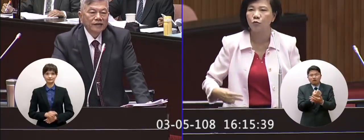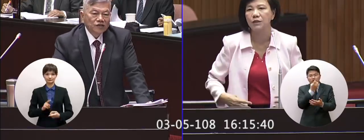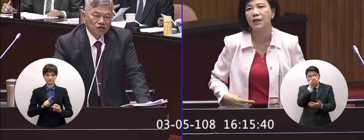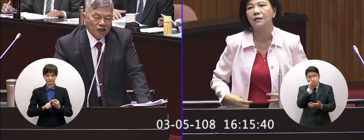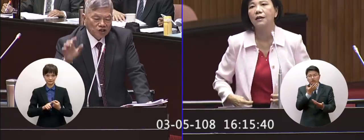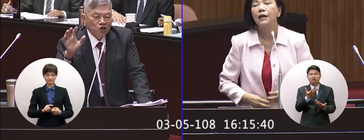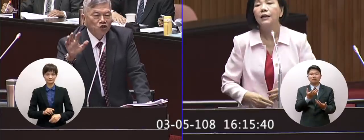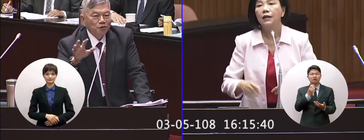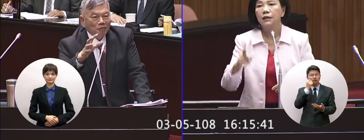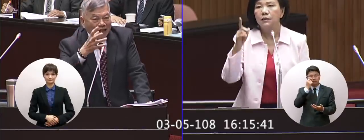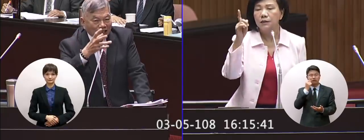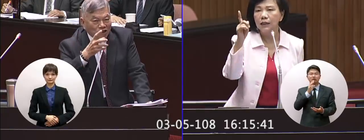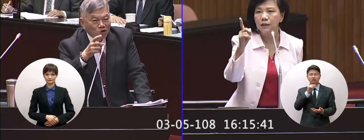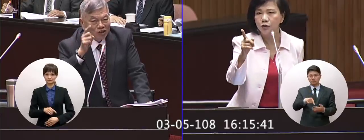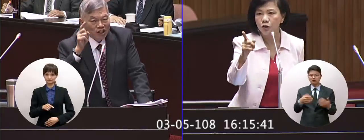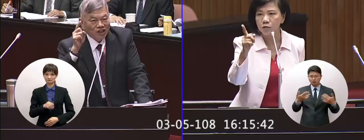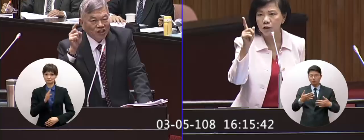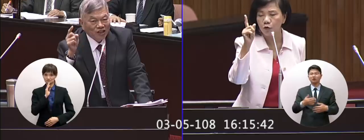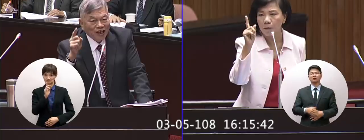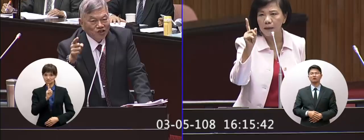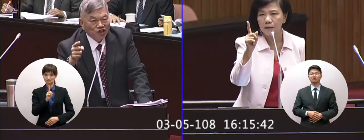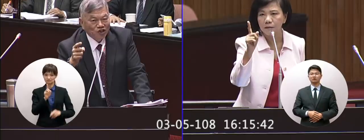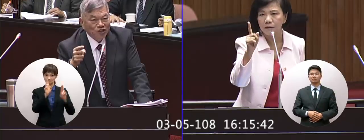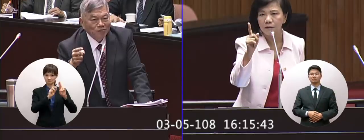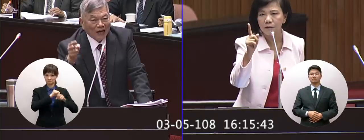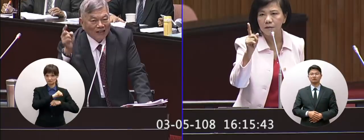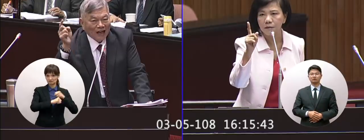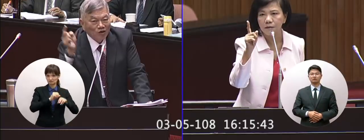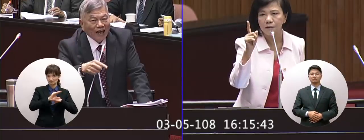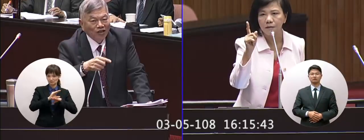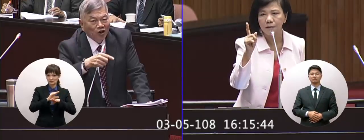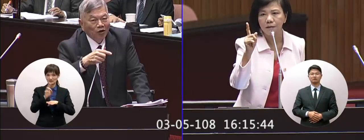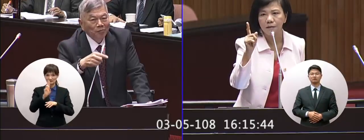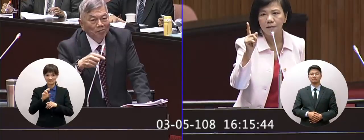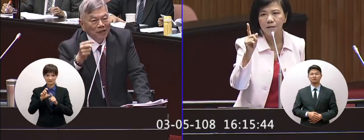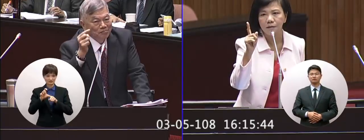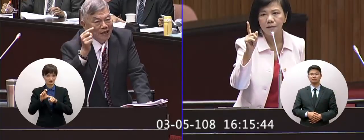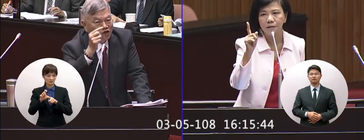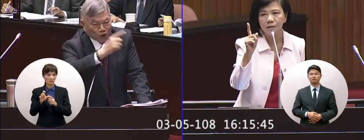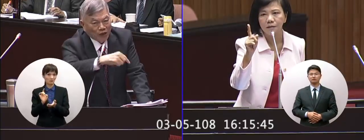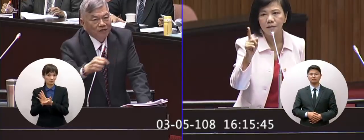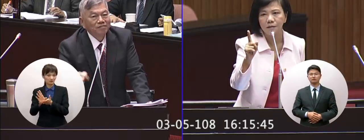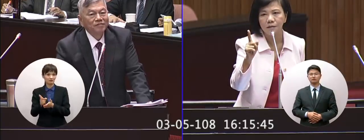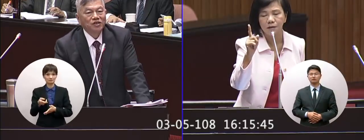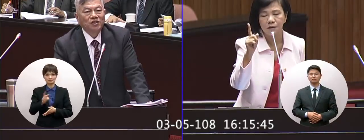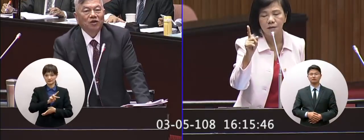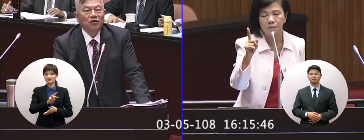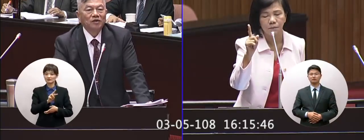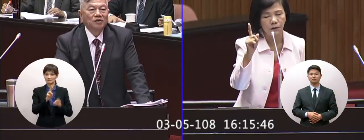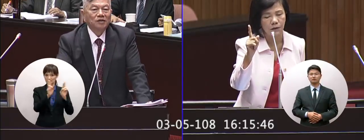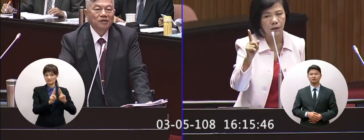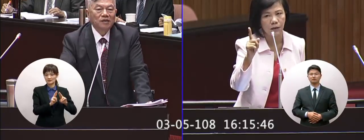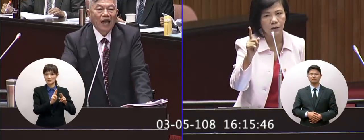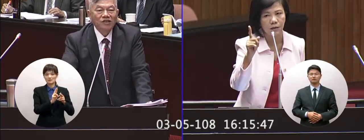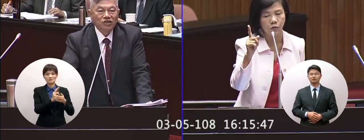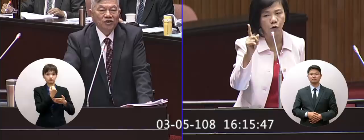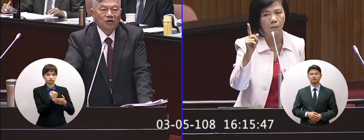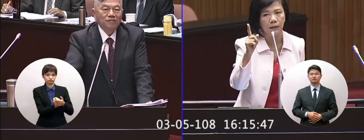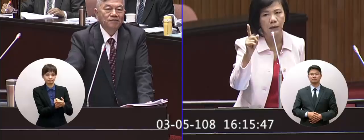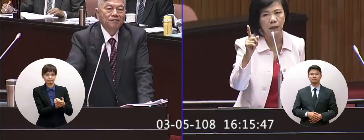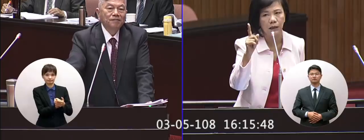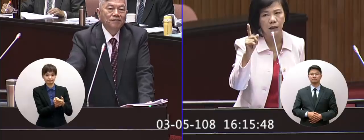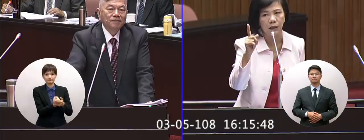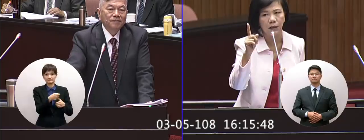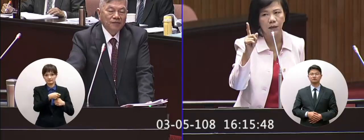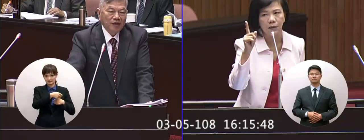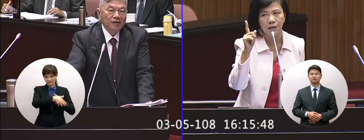非常有限。 这个就是把电动车的电池把它淘汰以后，并储能。 系统， 这个是我